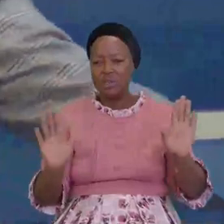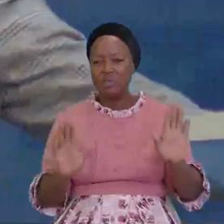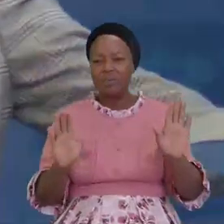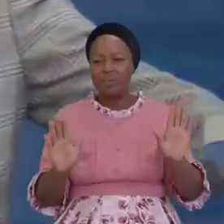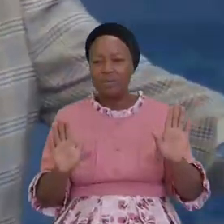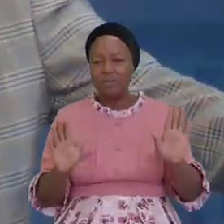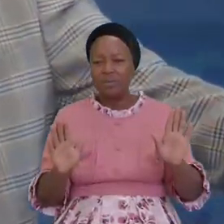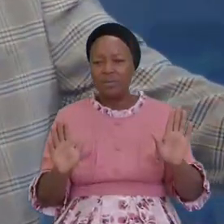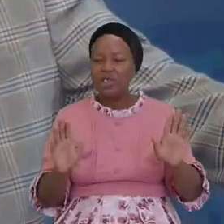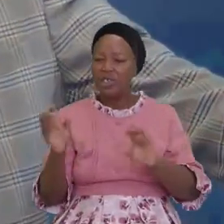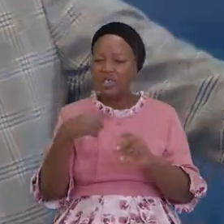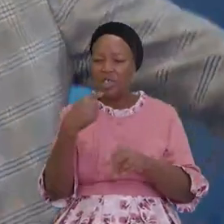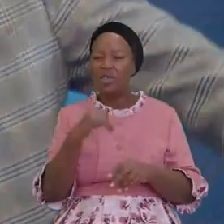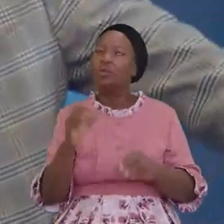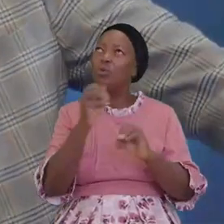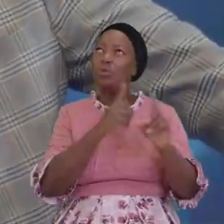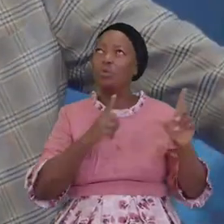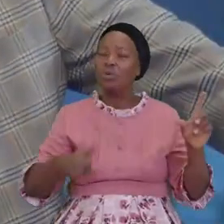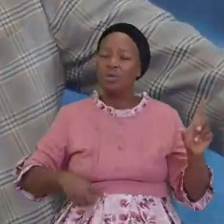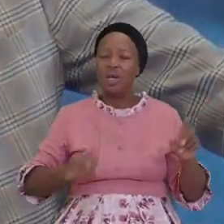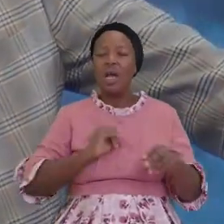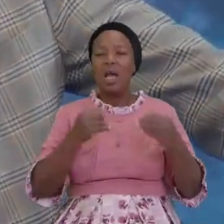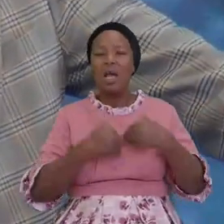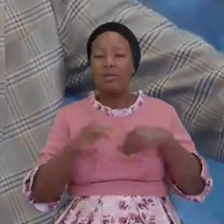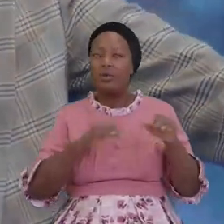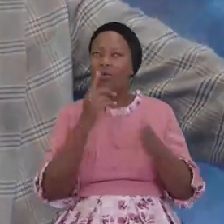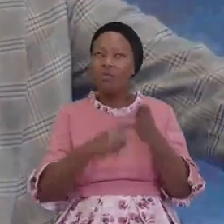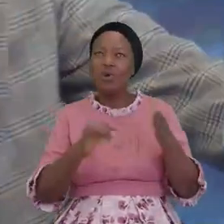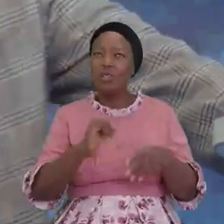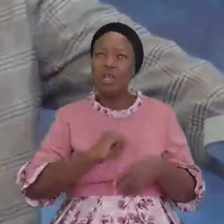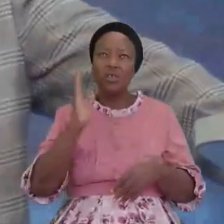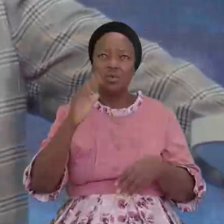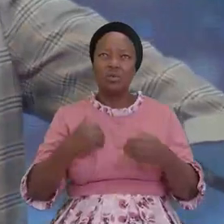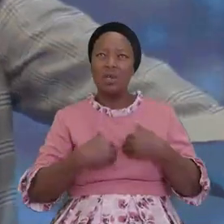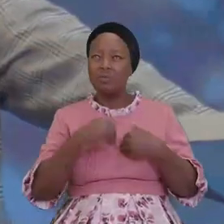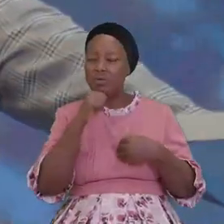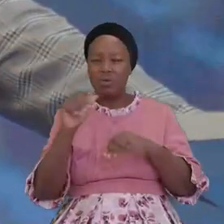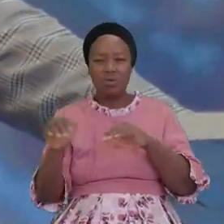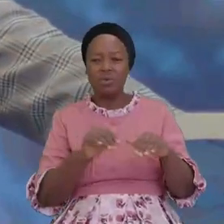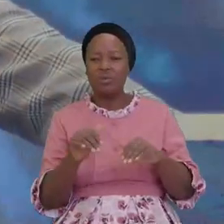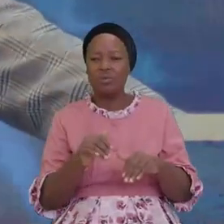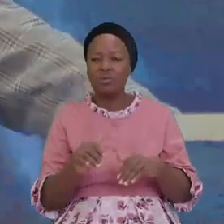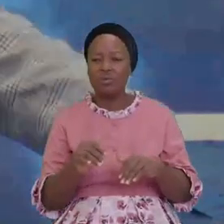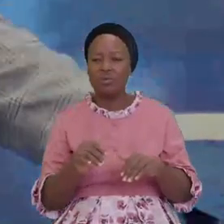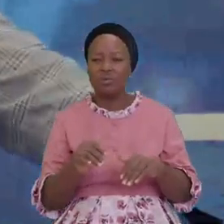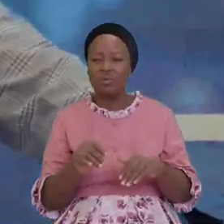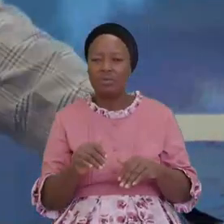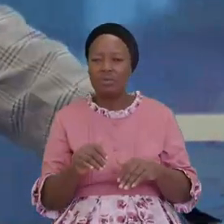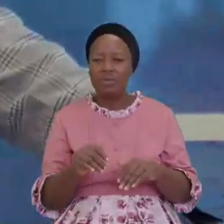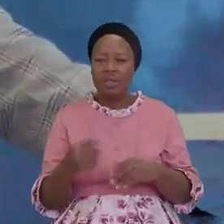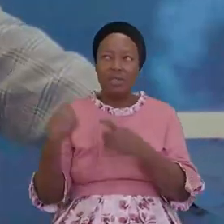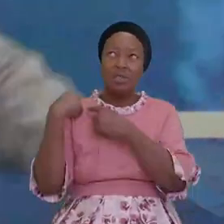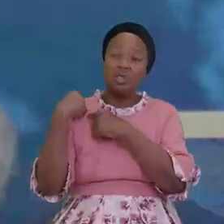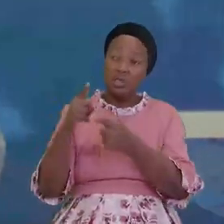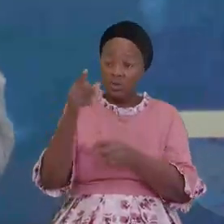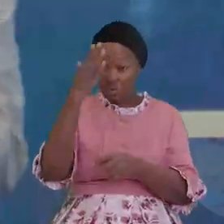Tu ne vas pas à l'église tous les dimanches en disant, « Oh Dieu, j'ai fait ce que je ne devrais pas